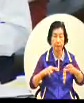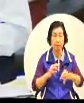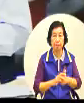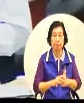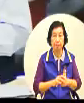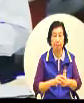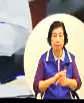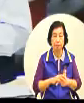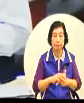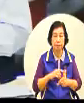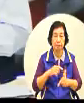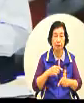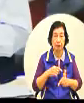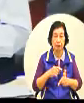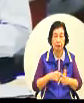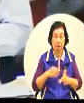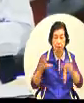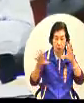料。